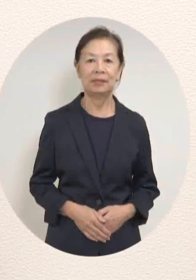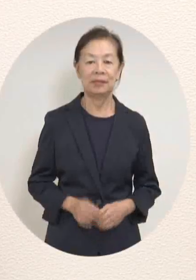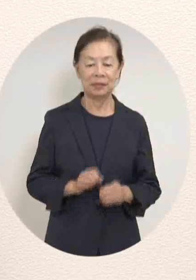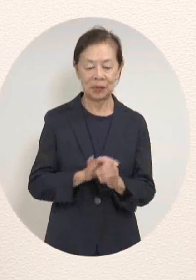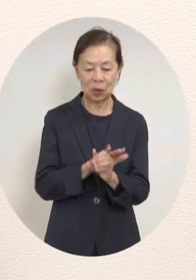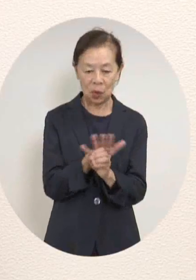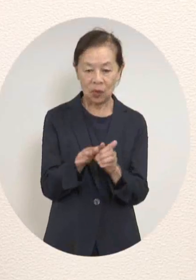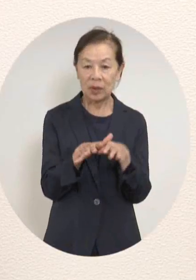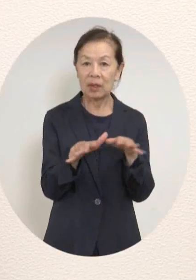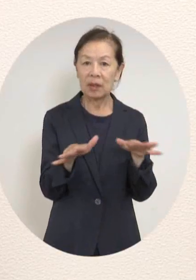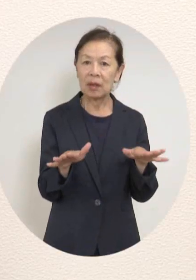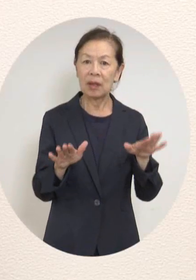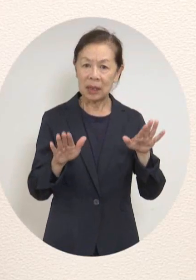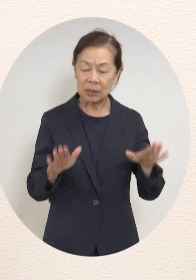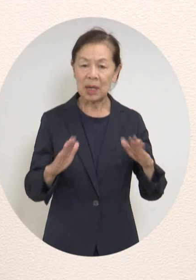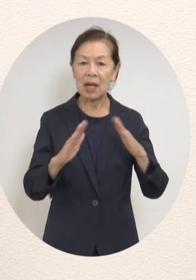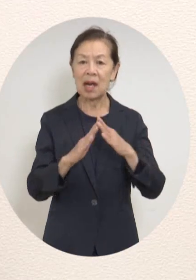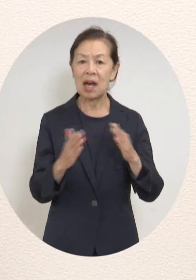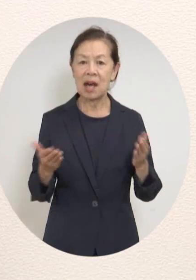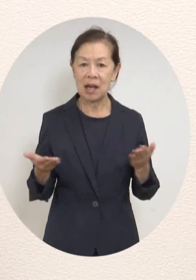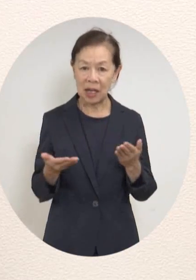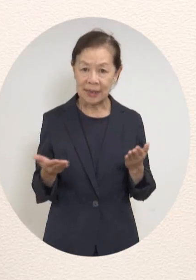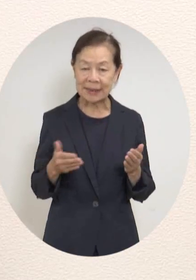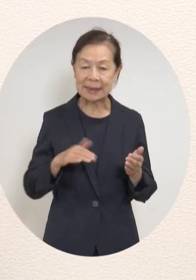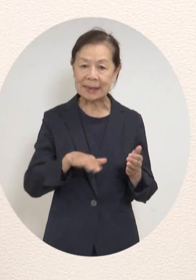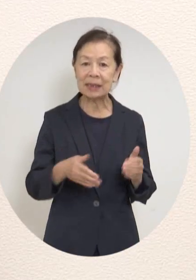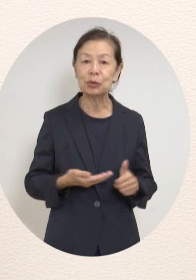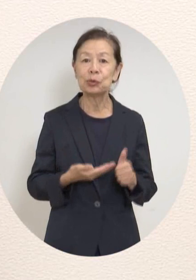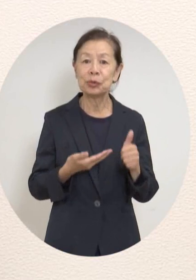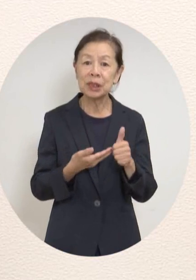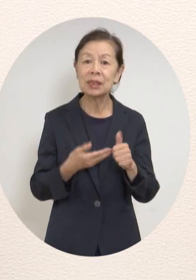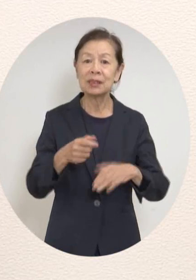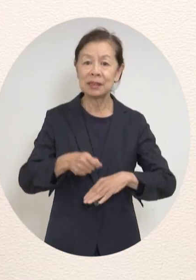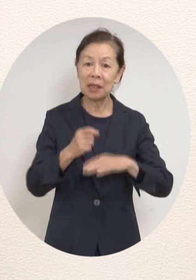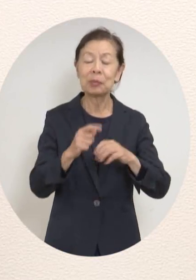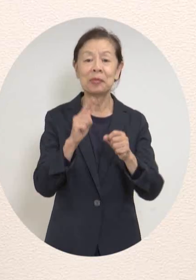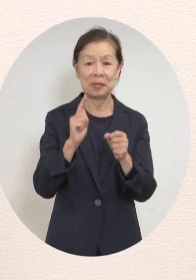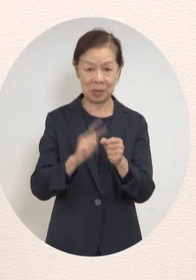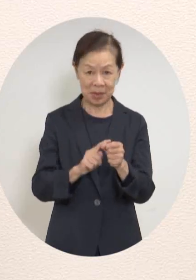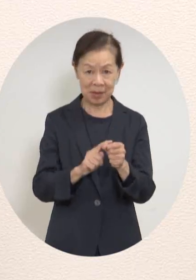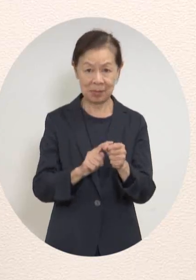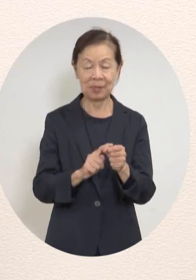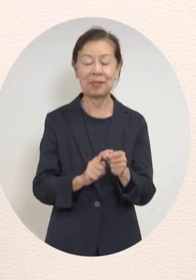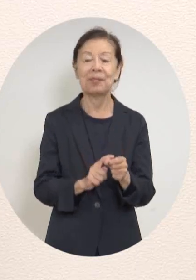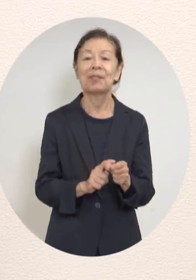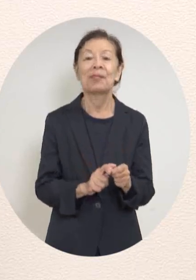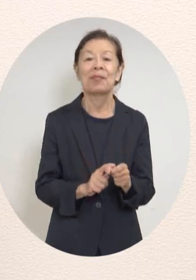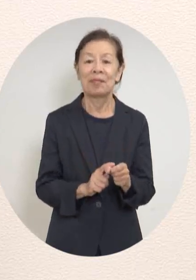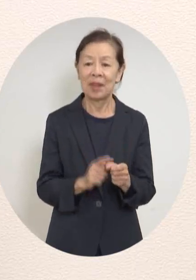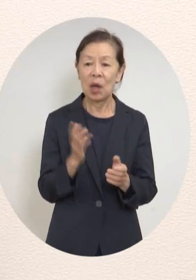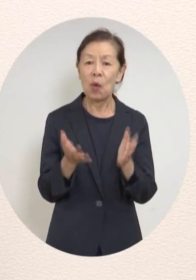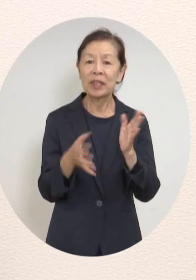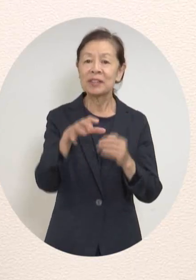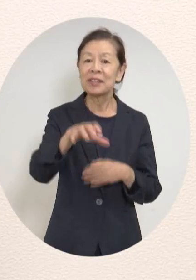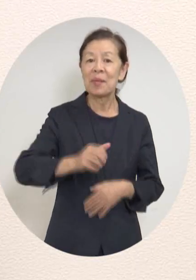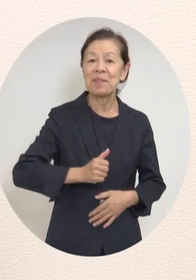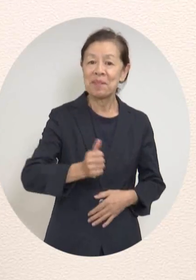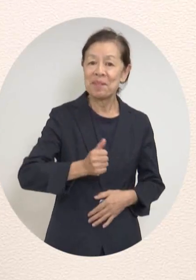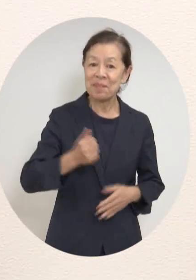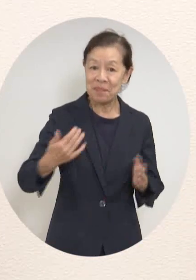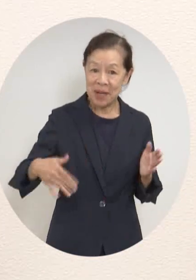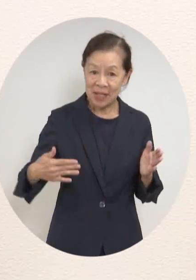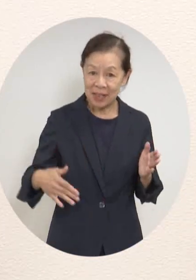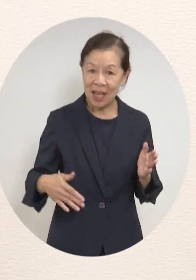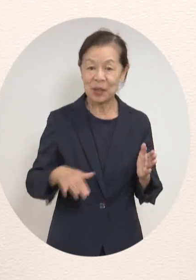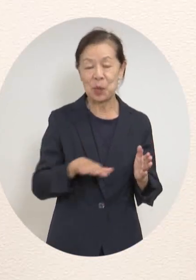コロナ禍での家事・育児の負担を軽減する目的で、大田区では現在保育サービスを利用していない